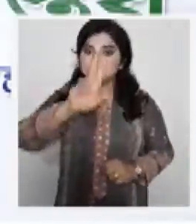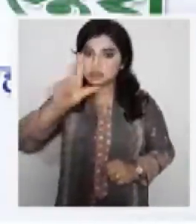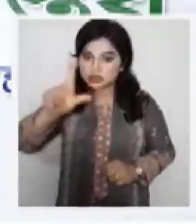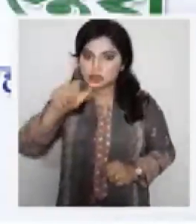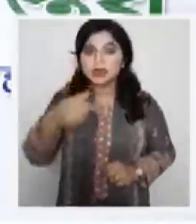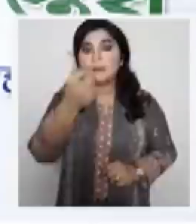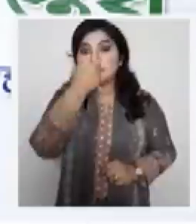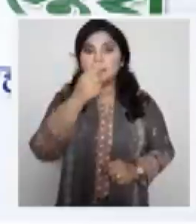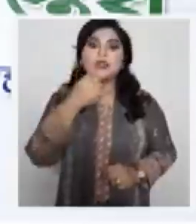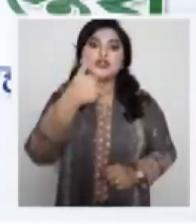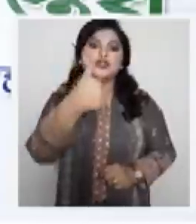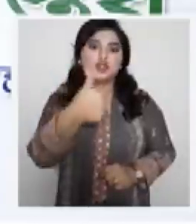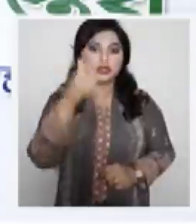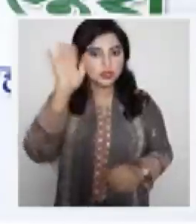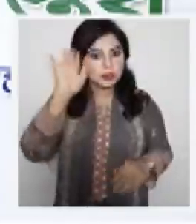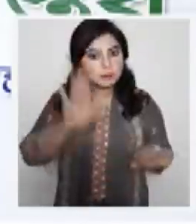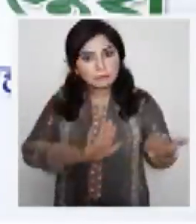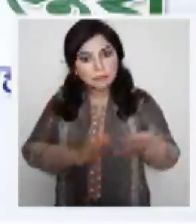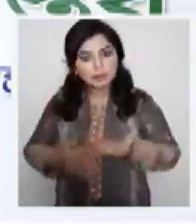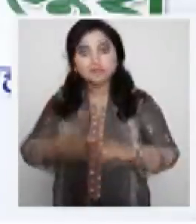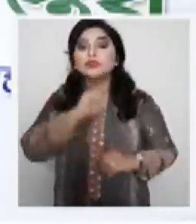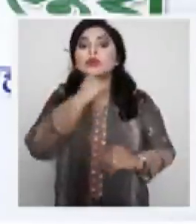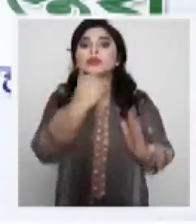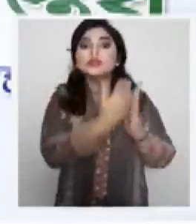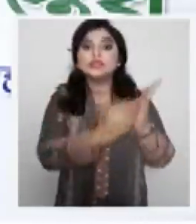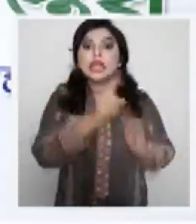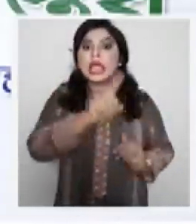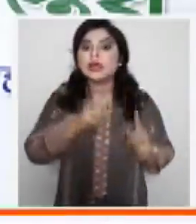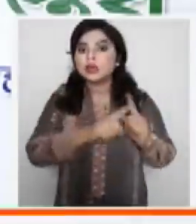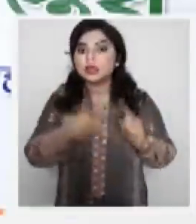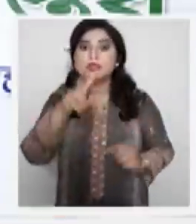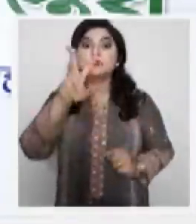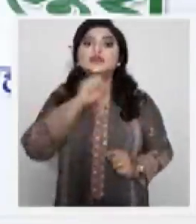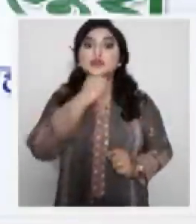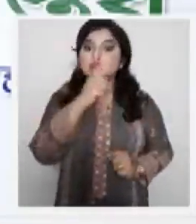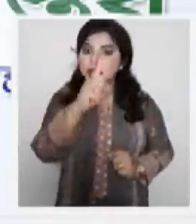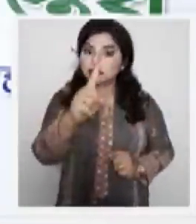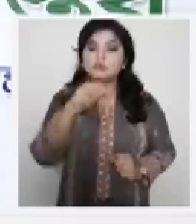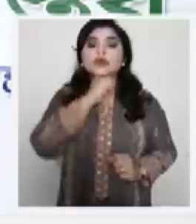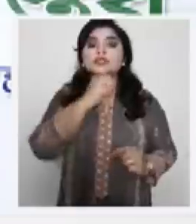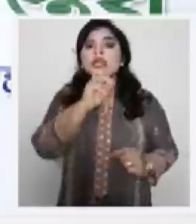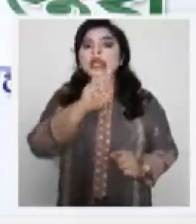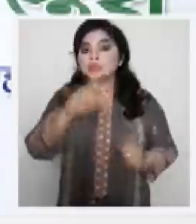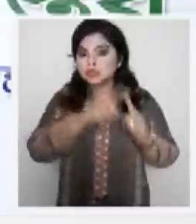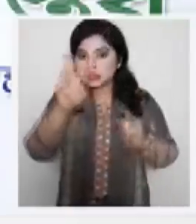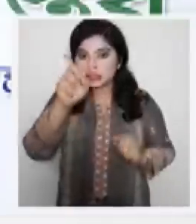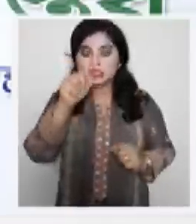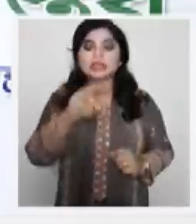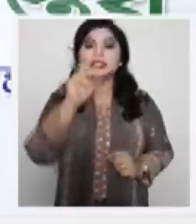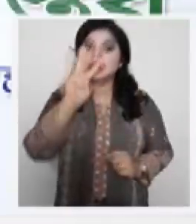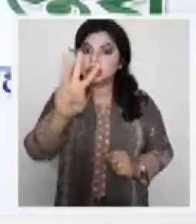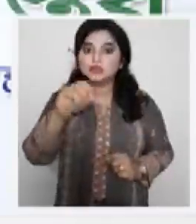1.34%। যারা মারা গেছেন তাদের মধ্যে পুরুষ 47 জন, নারী 6 জন। বয়স